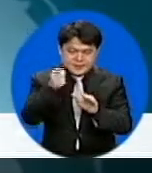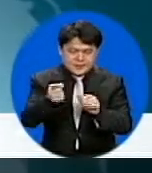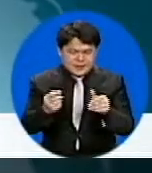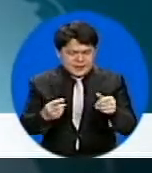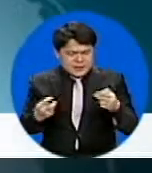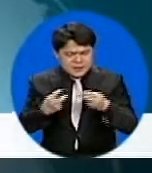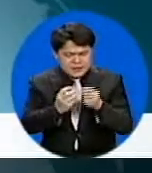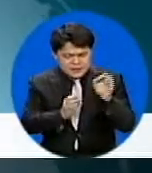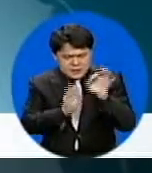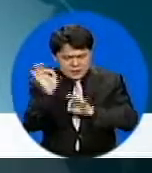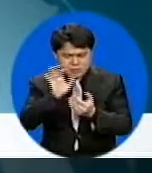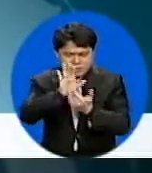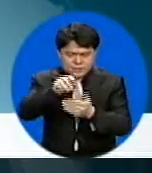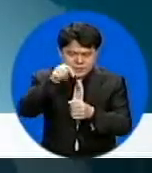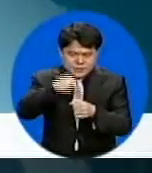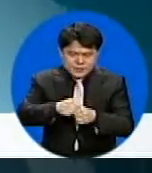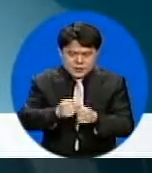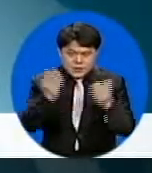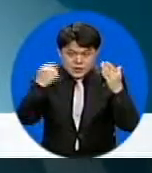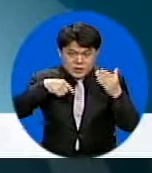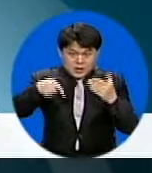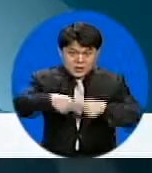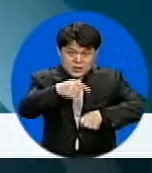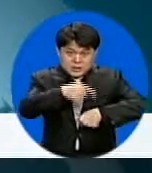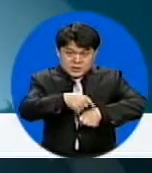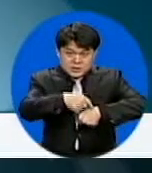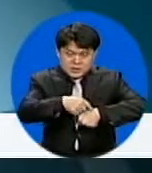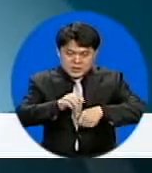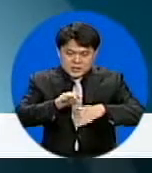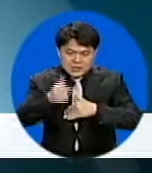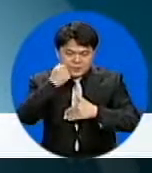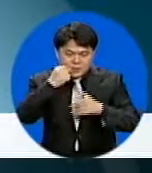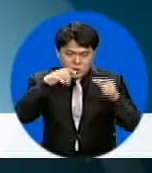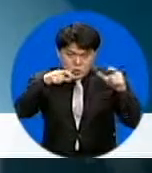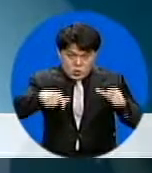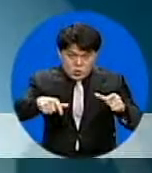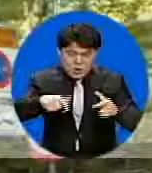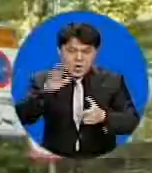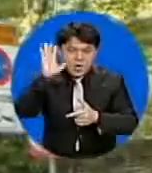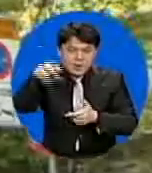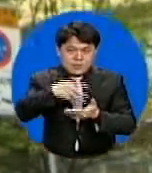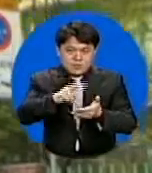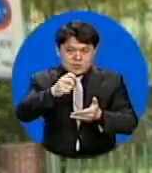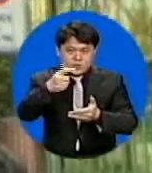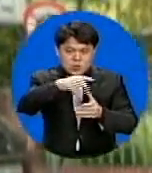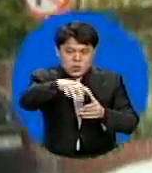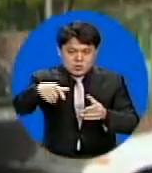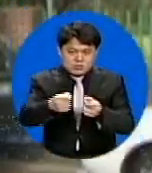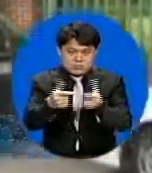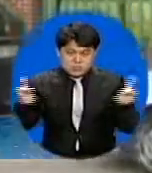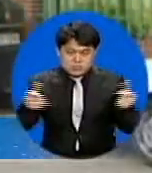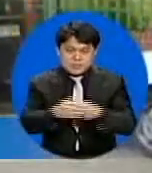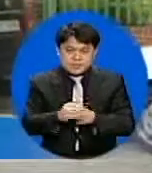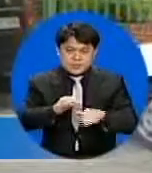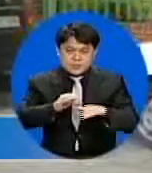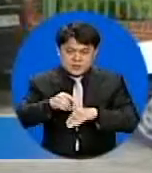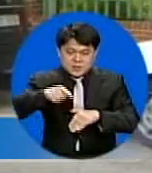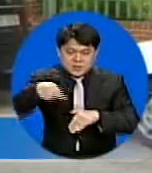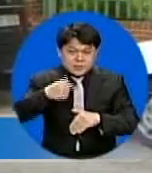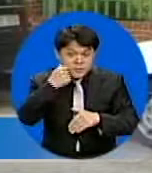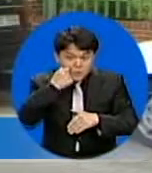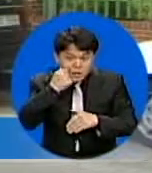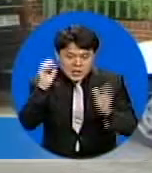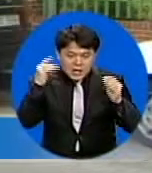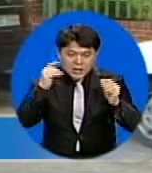예방하고자 등하교 시간 통학로 차량 통행 제한 구역을 31곳으로 확대합니다. 차량 통행 제한은 아이들의 등하교